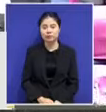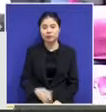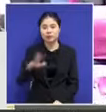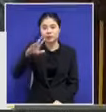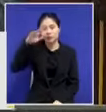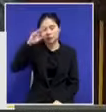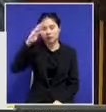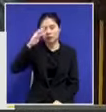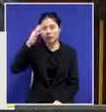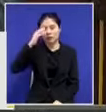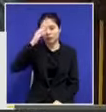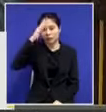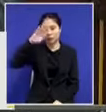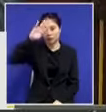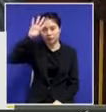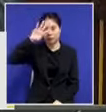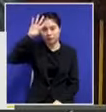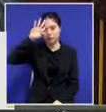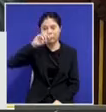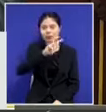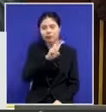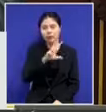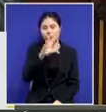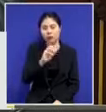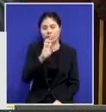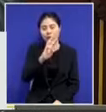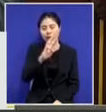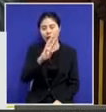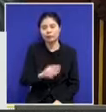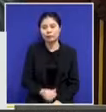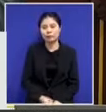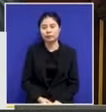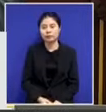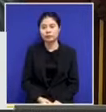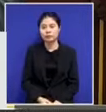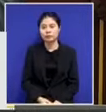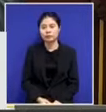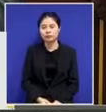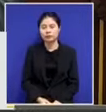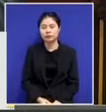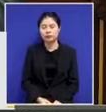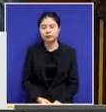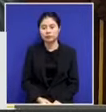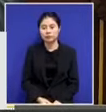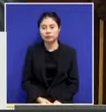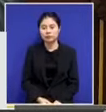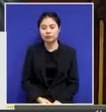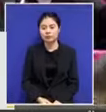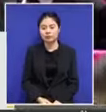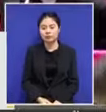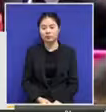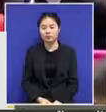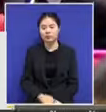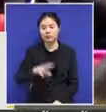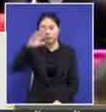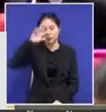ครับ 256นางสาวนภาพรเพชรจินดาน ายธนาธร